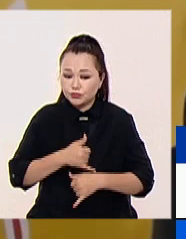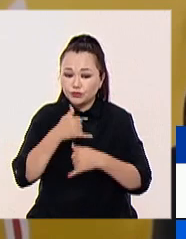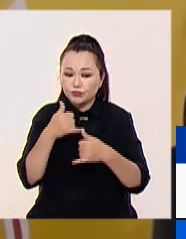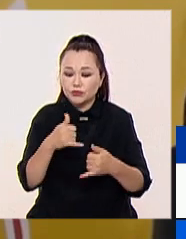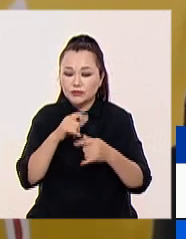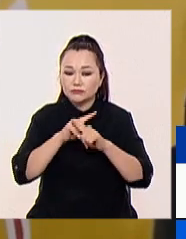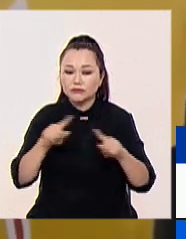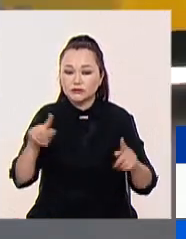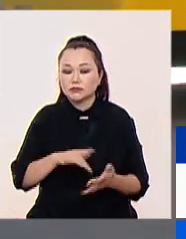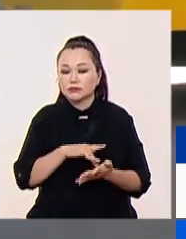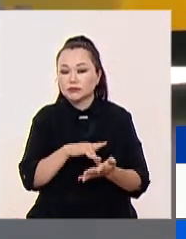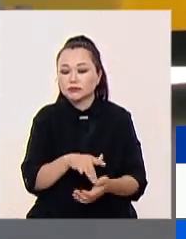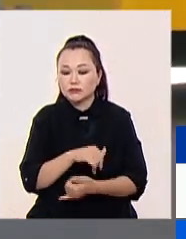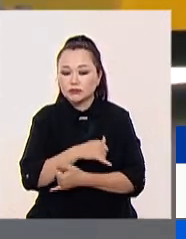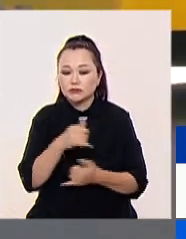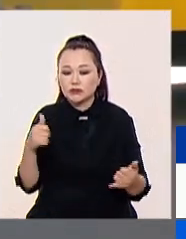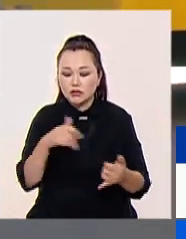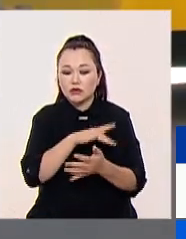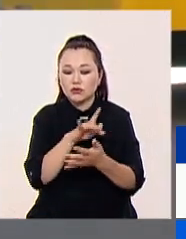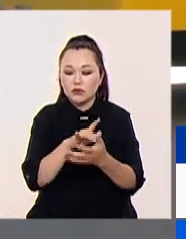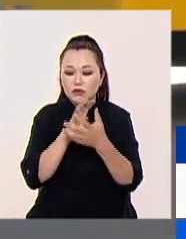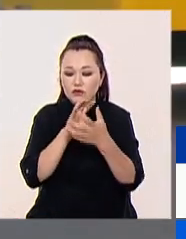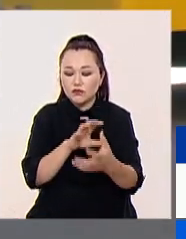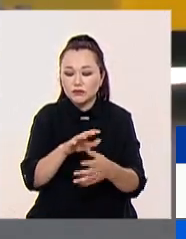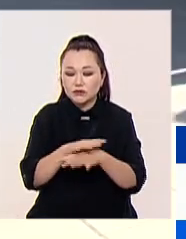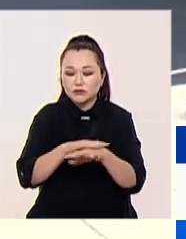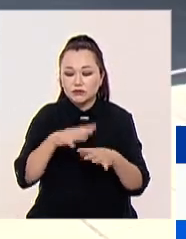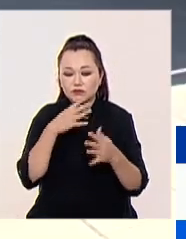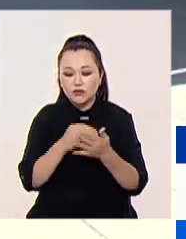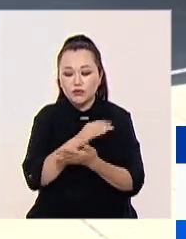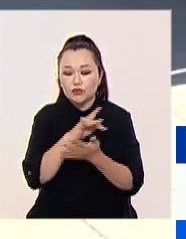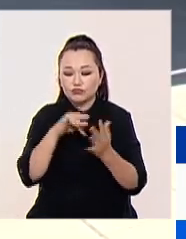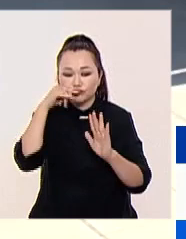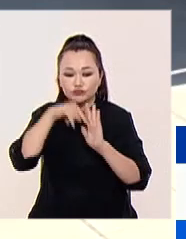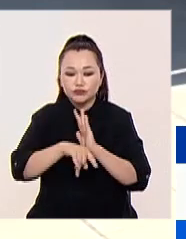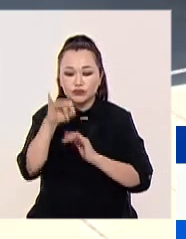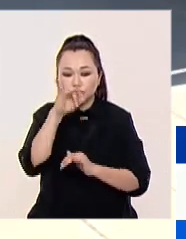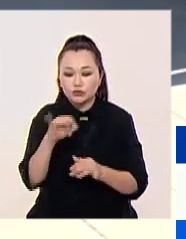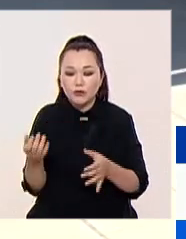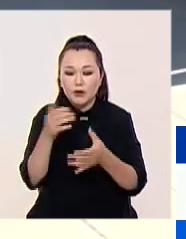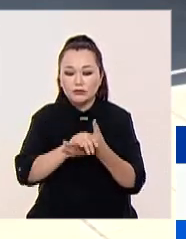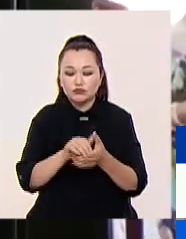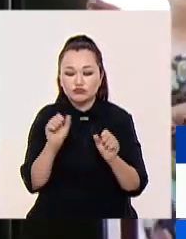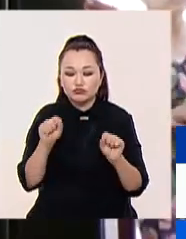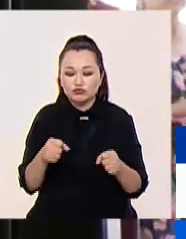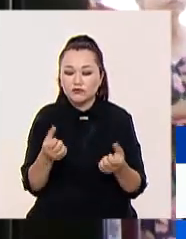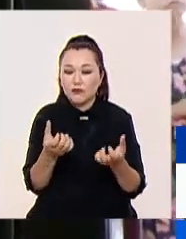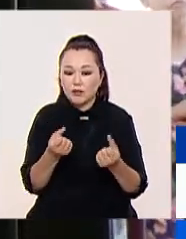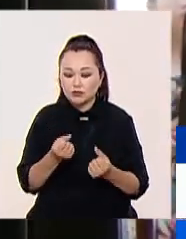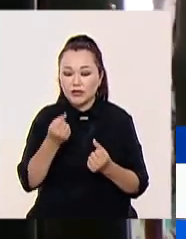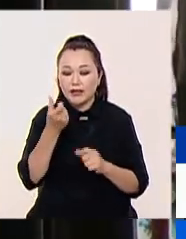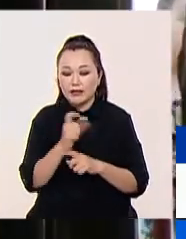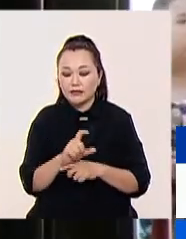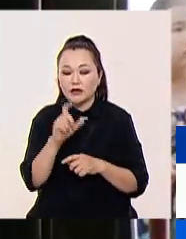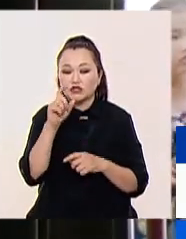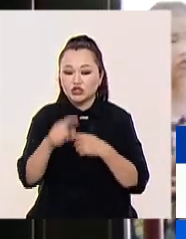саяхат ұйымдастырды. Қала ішінде жолға шыққан автобустар мен жұрт туған өлкенің терең тарихымен танысуға мүмкіндік алды. Тұрғындар осы